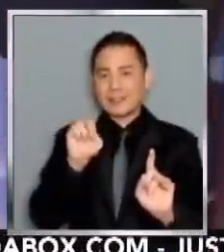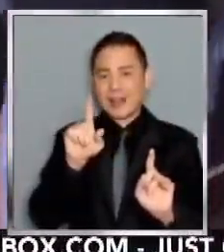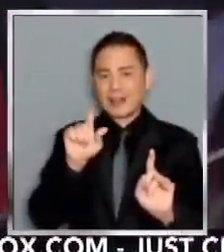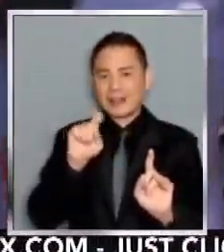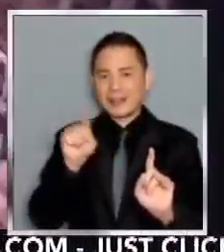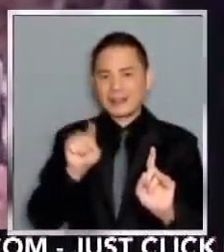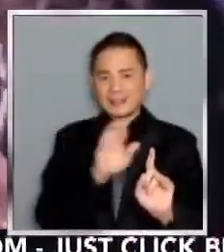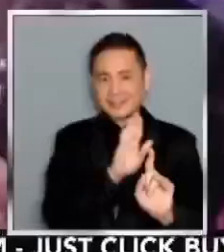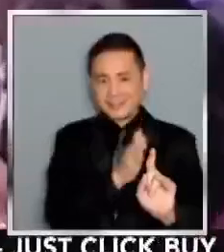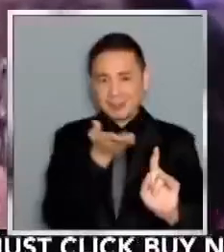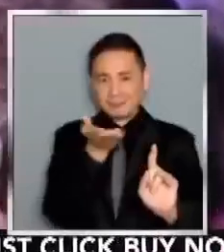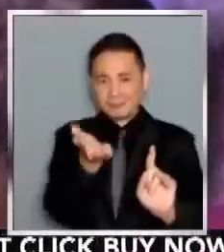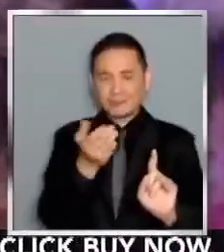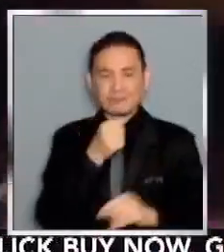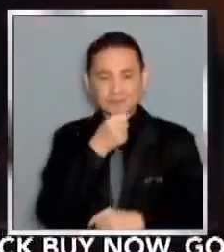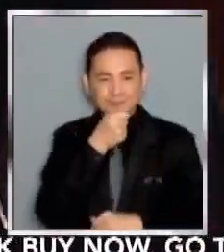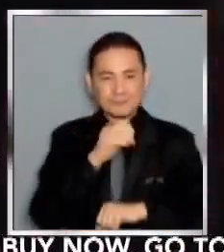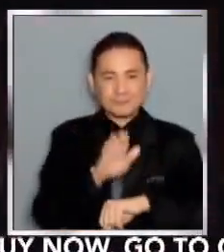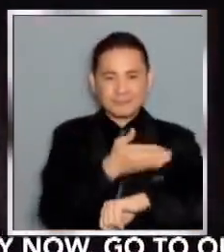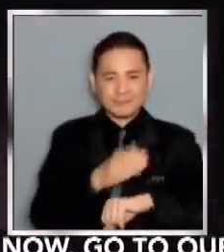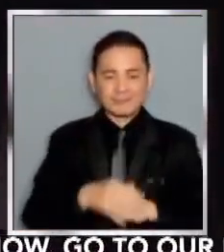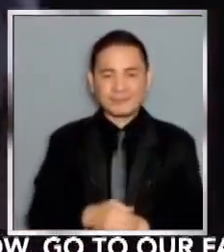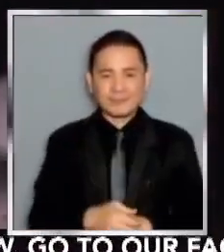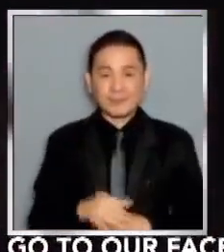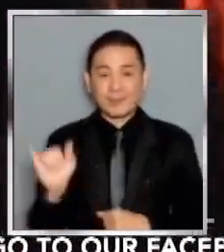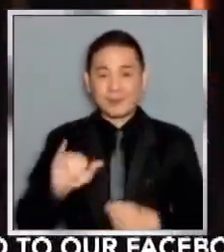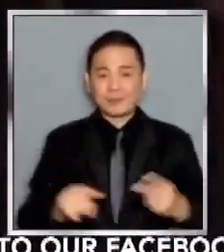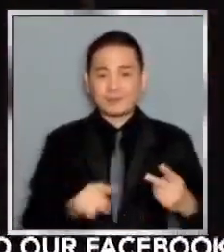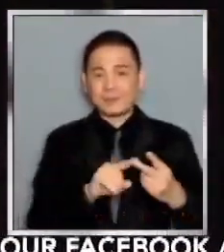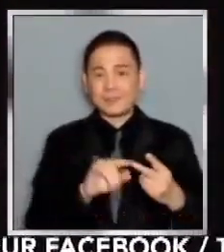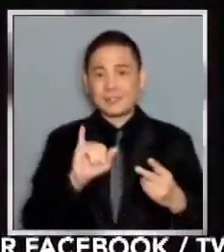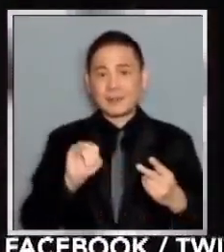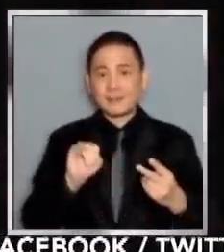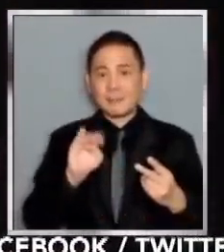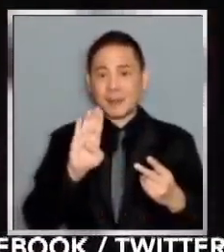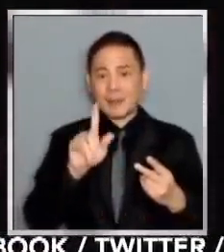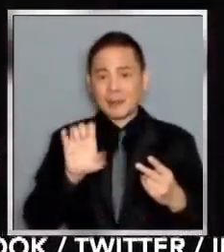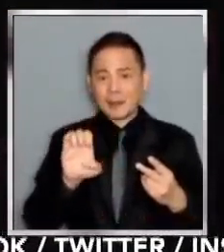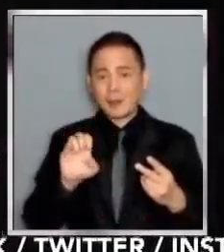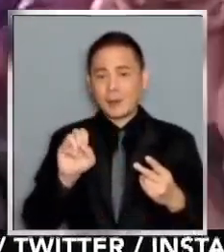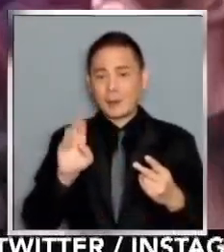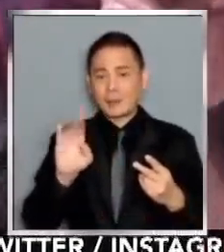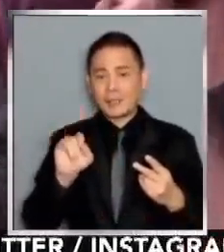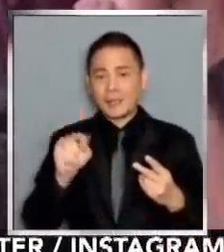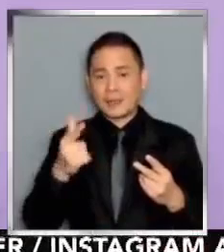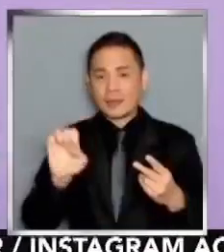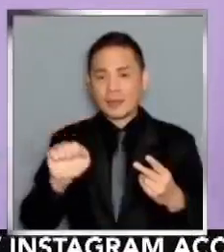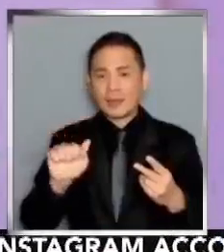Kinantahan din sila ni Isabel Ortega, nagaganap bilang Jamie Robinson sa inaabangang Voltes 5 Legacy.